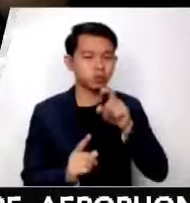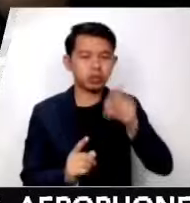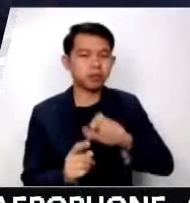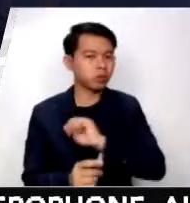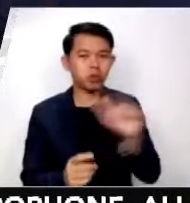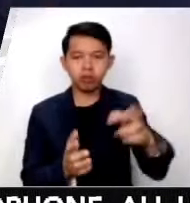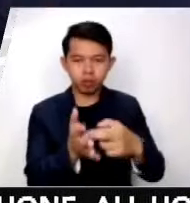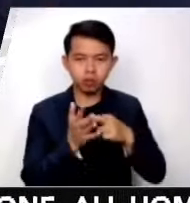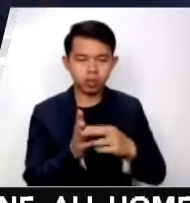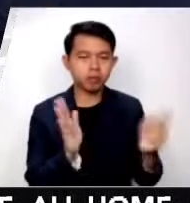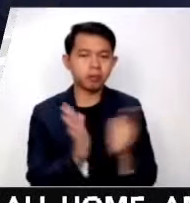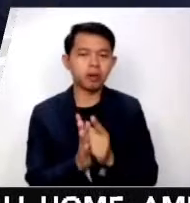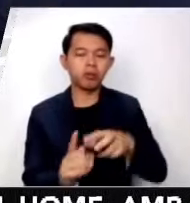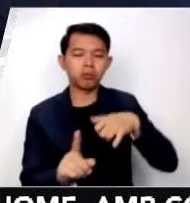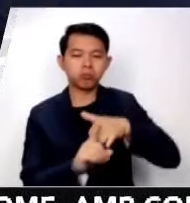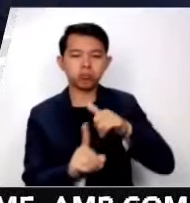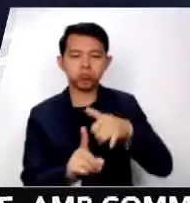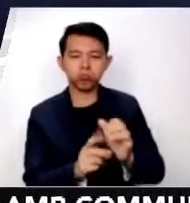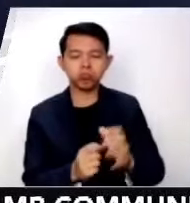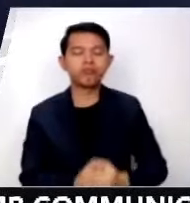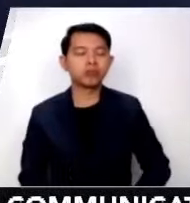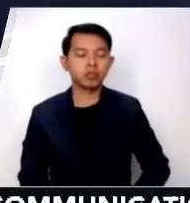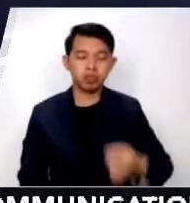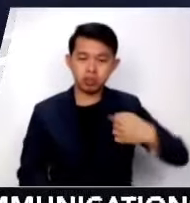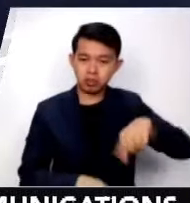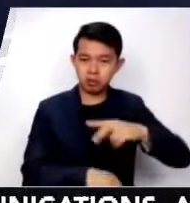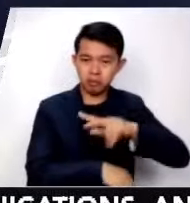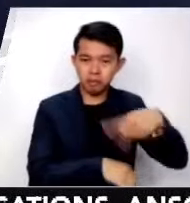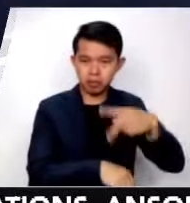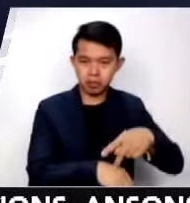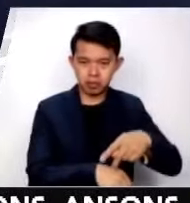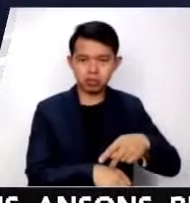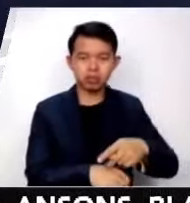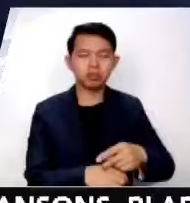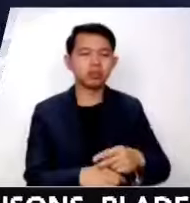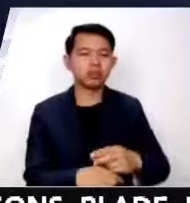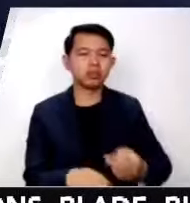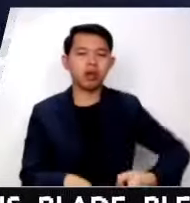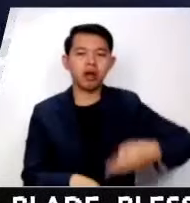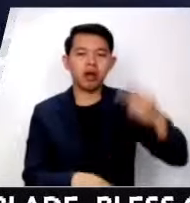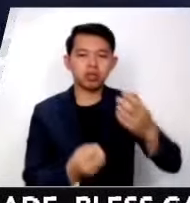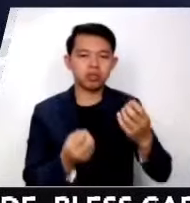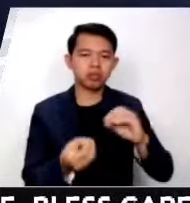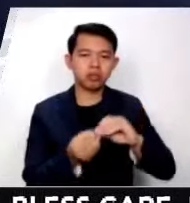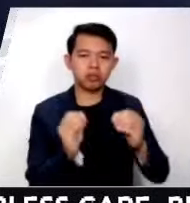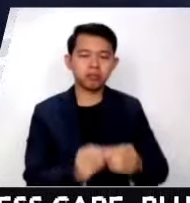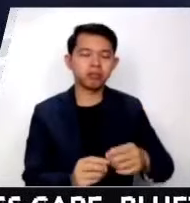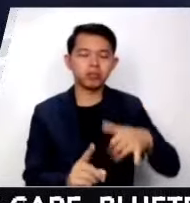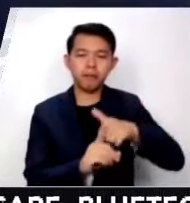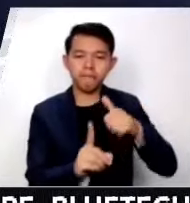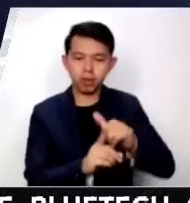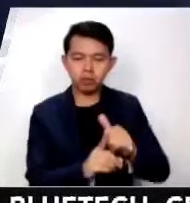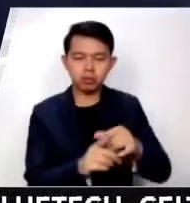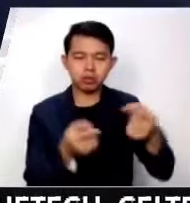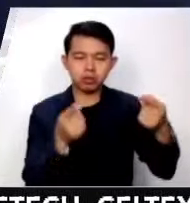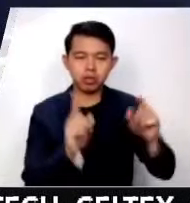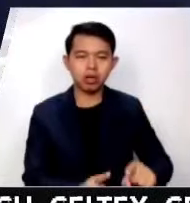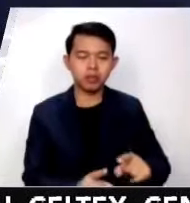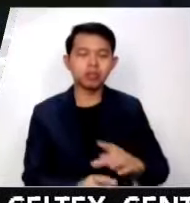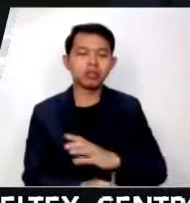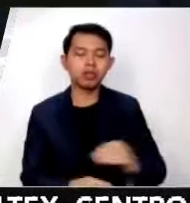Yee, "We are the bullying capital of the world based on PISA because the highest prevalence of bullying and loneliness sa Pilipinas